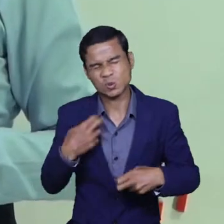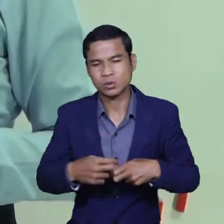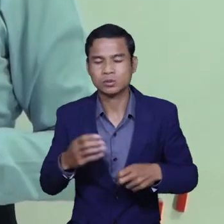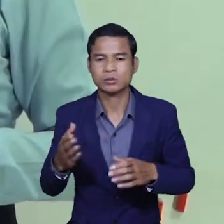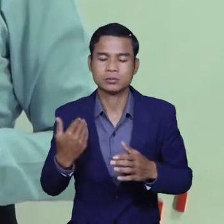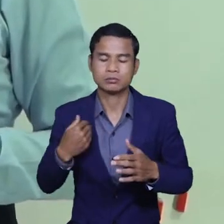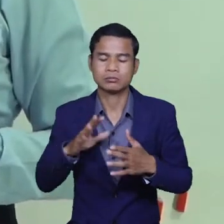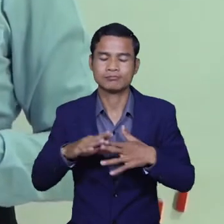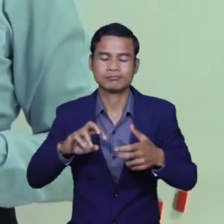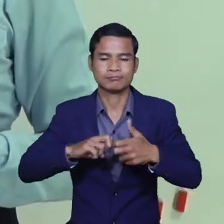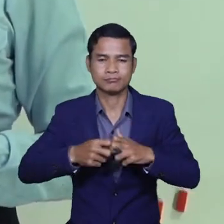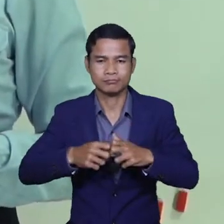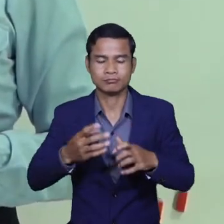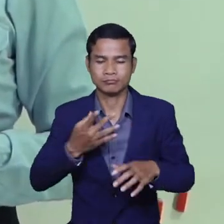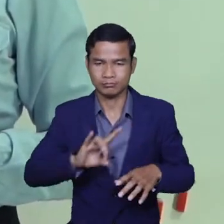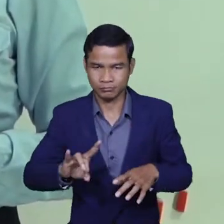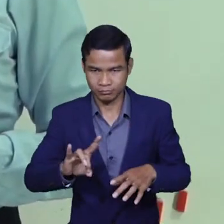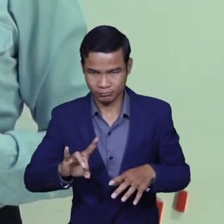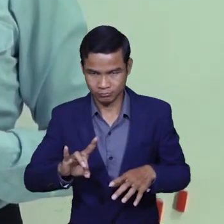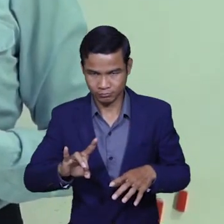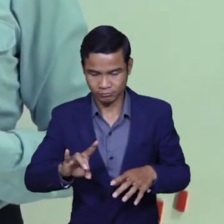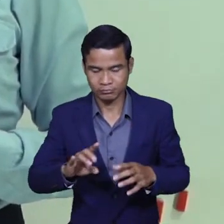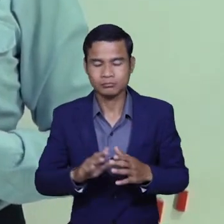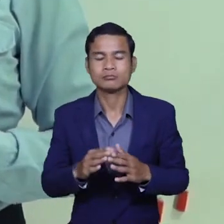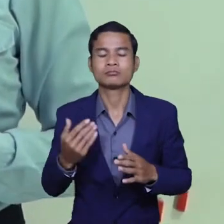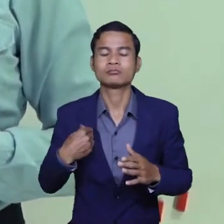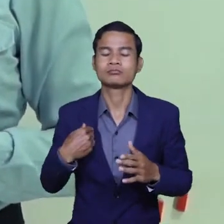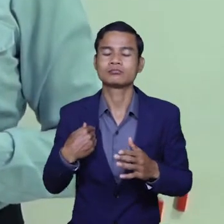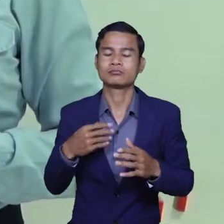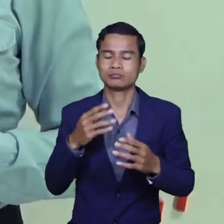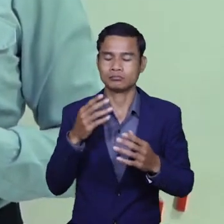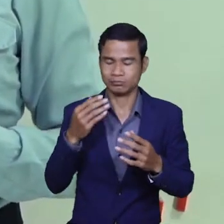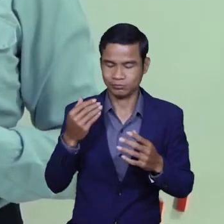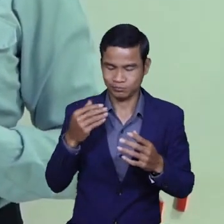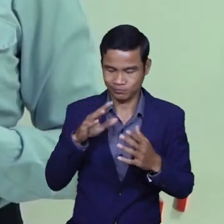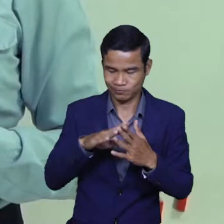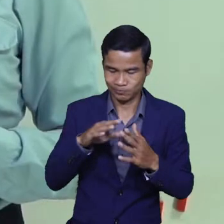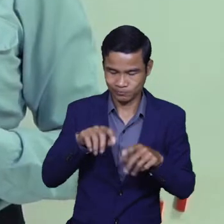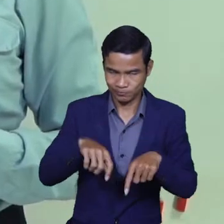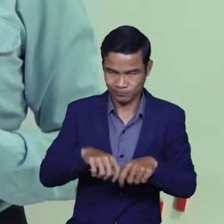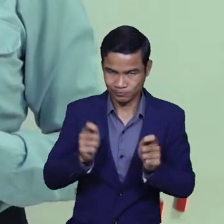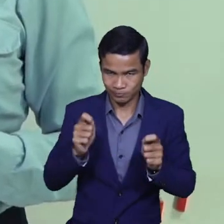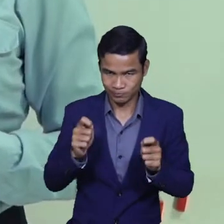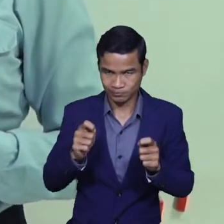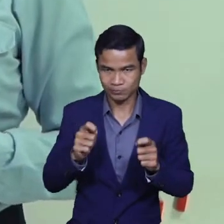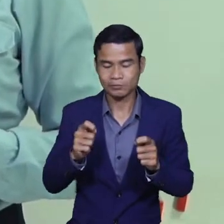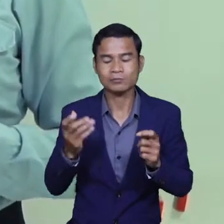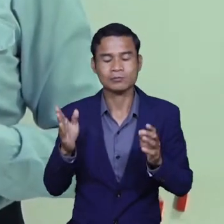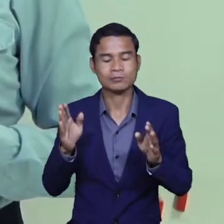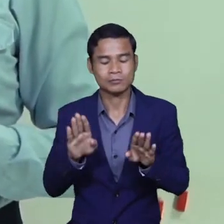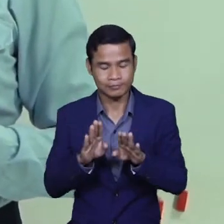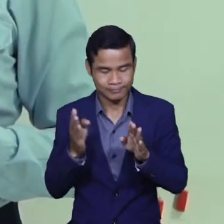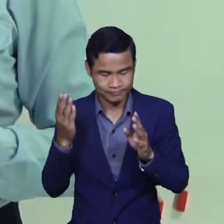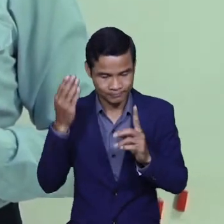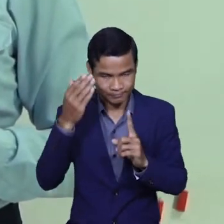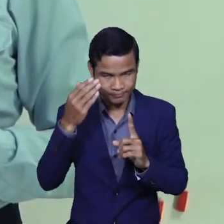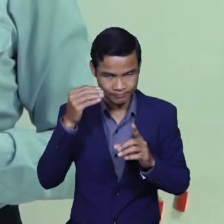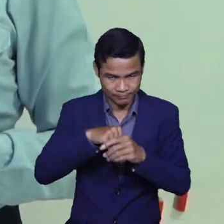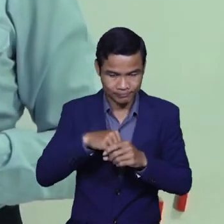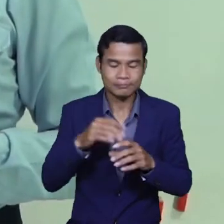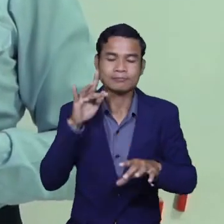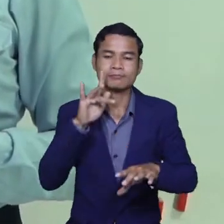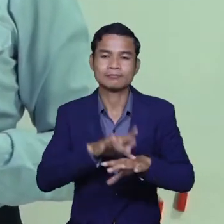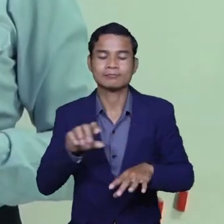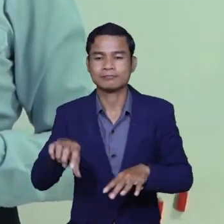ចាដែលបណ្ដាលមកពីចាការផុងចាឬក៏ការបុកចាឬក៏ការប៉ះទង្គិ